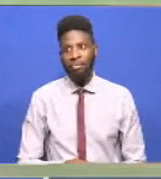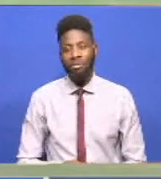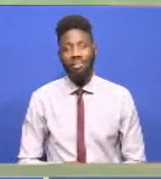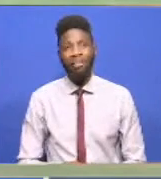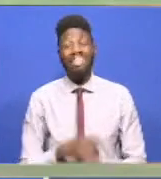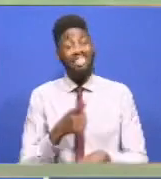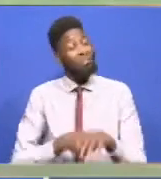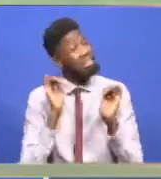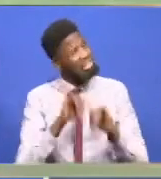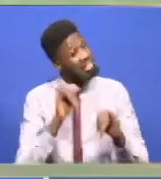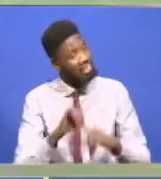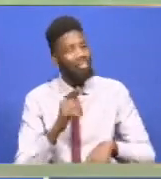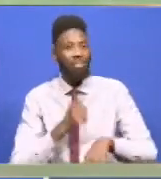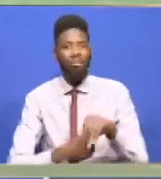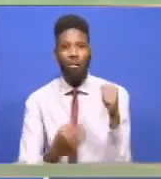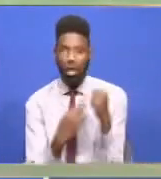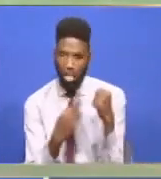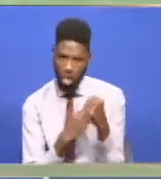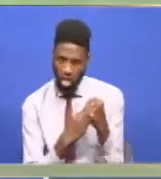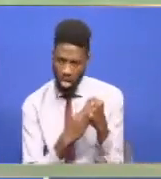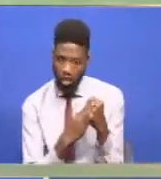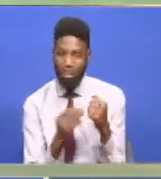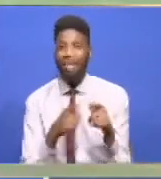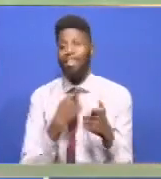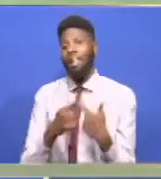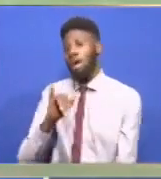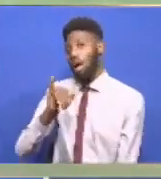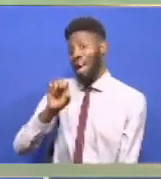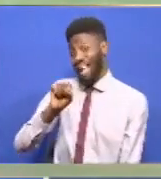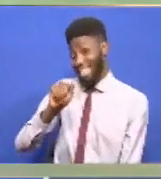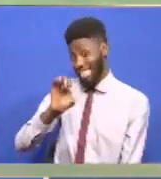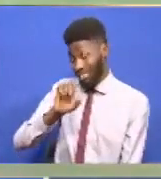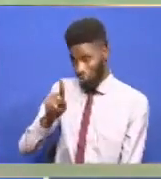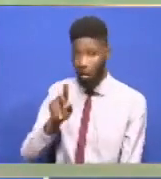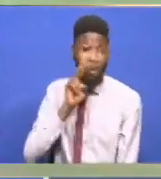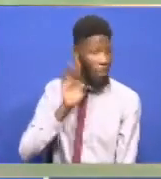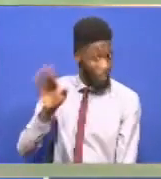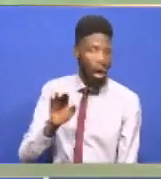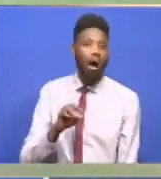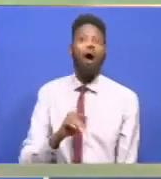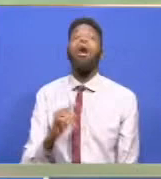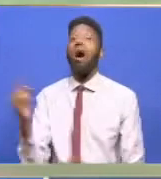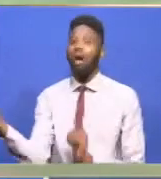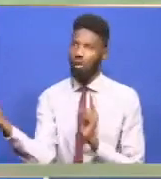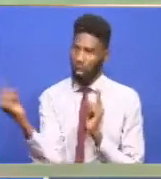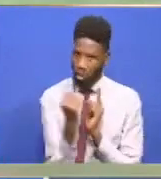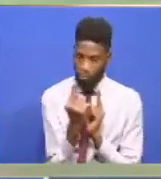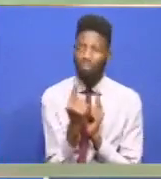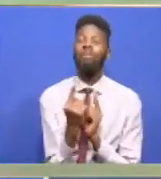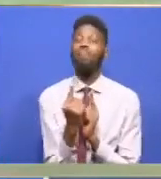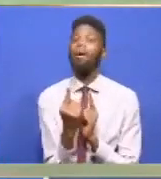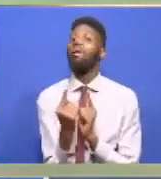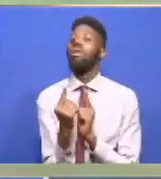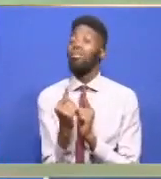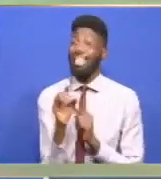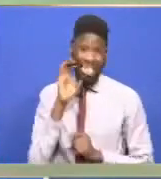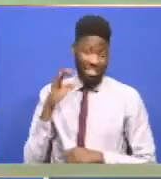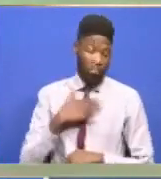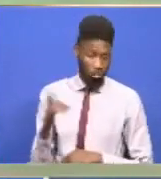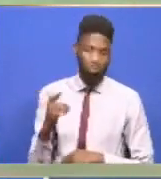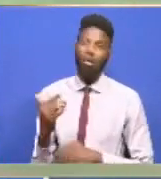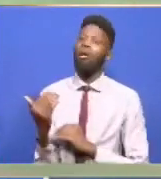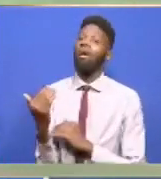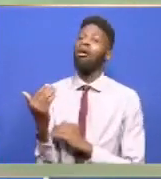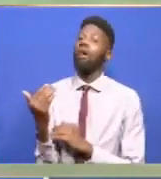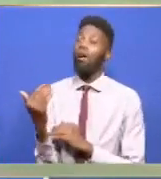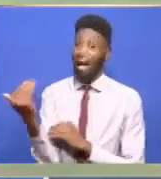kukaa kitu saa 2 ndio Isa kikonyo akakuja. Akaniambia hiyo kazi ni yangu. Akaniambia uko